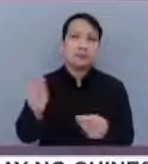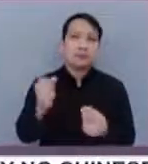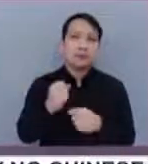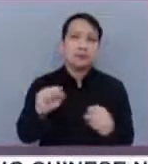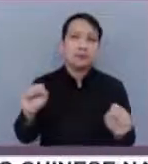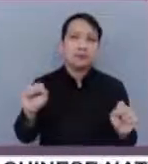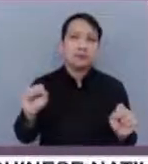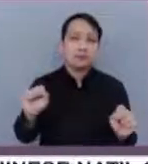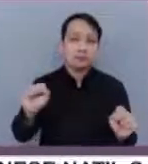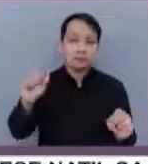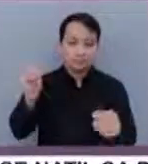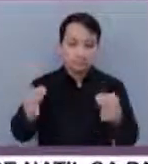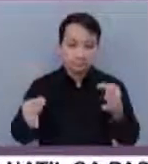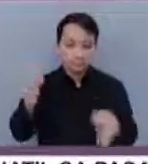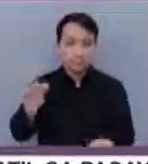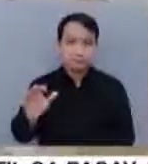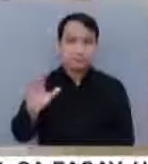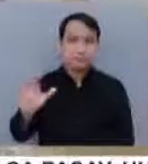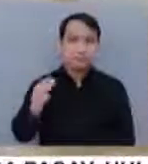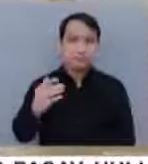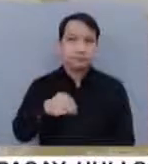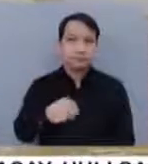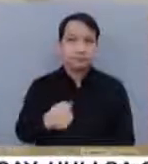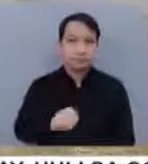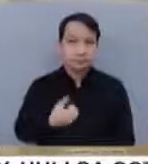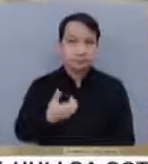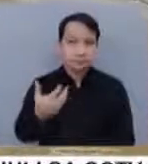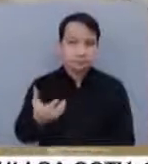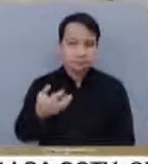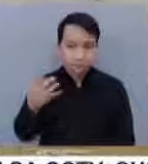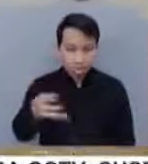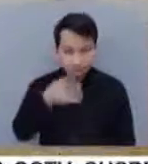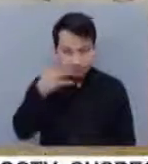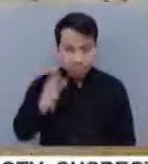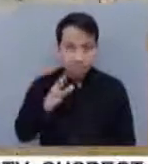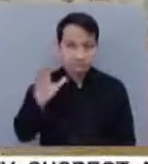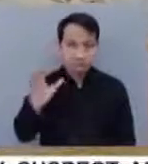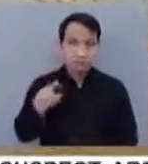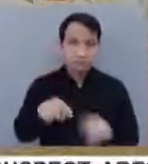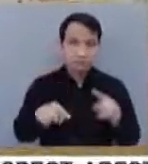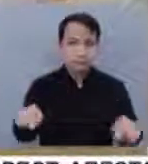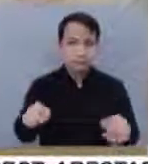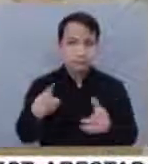panghuhusga ang iyong mga saloobin o maging imahinasyon sa bawat pahina nito.